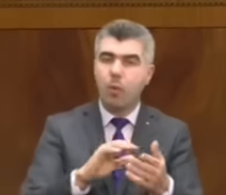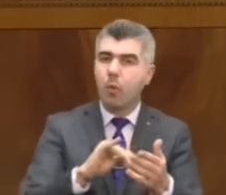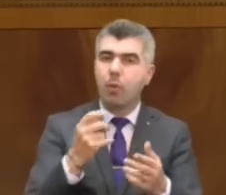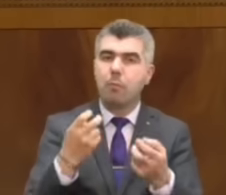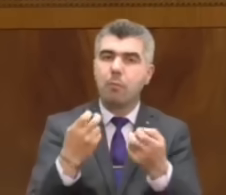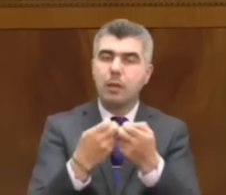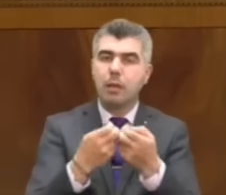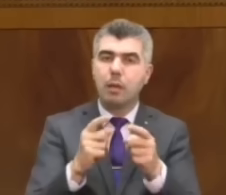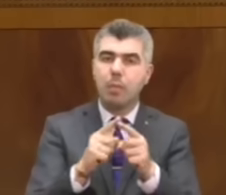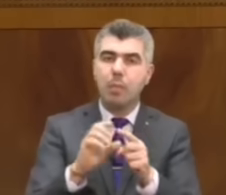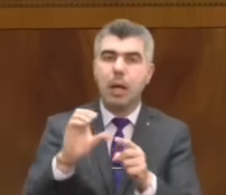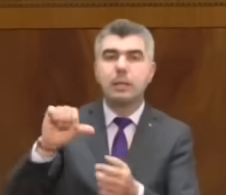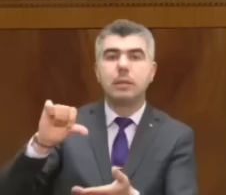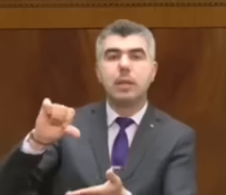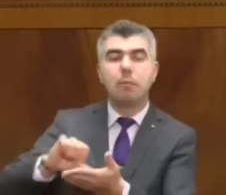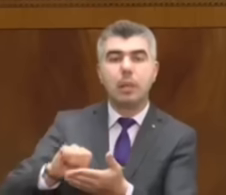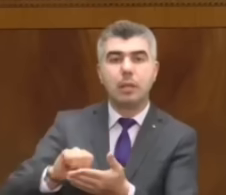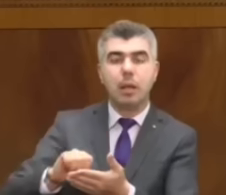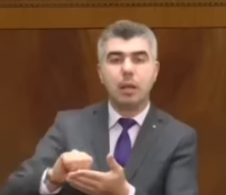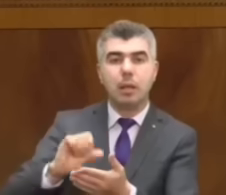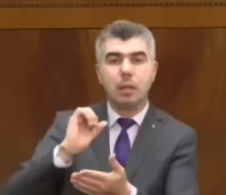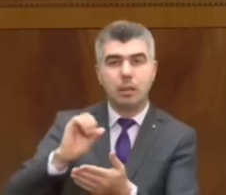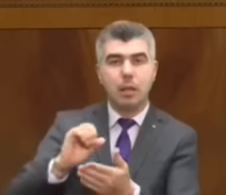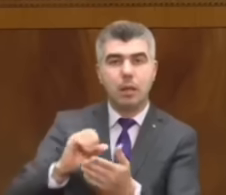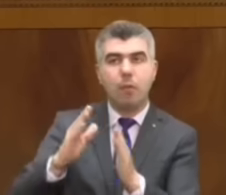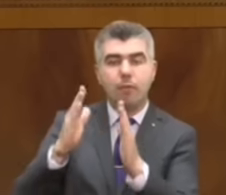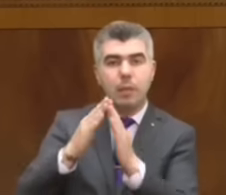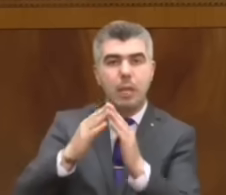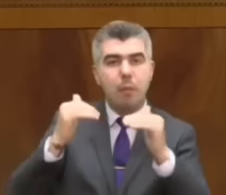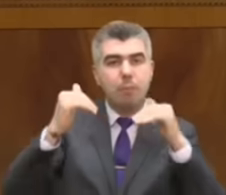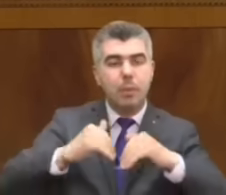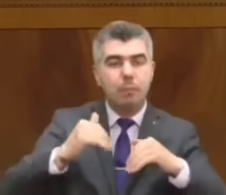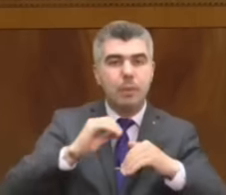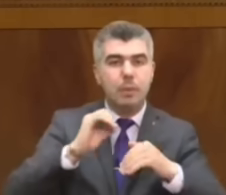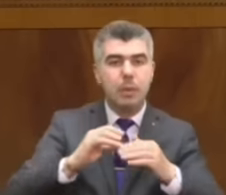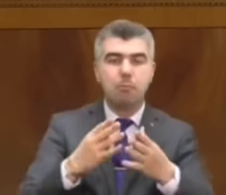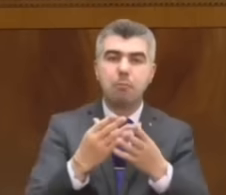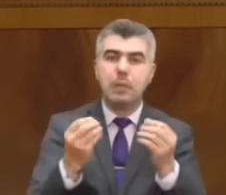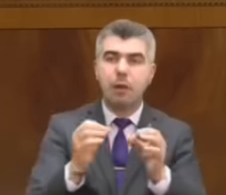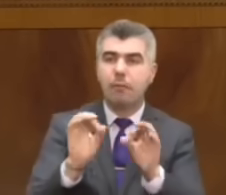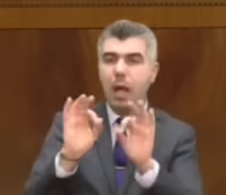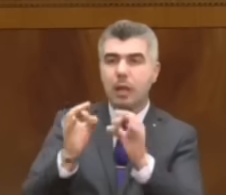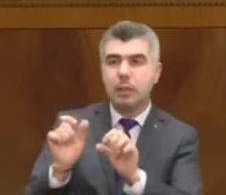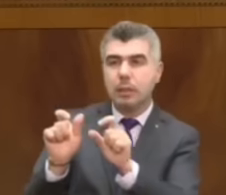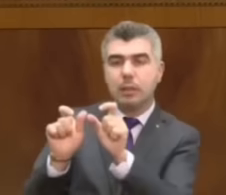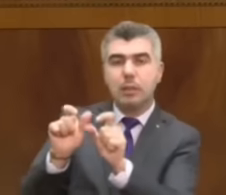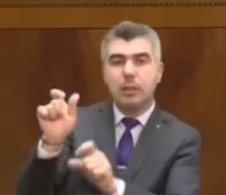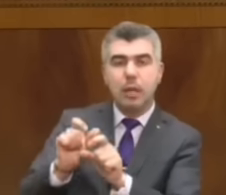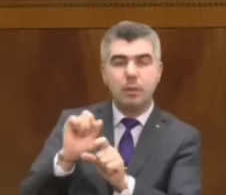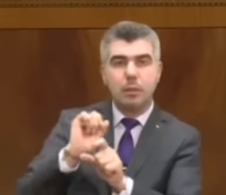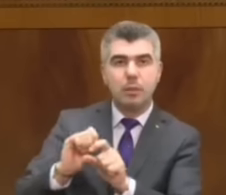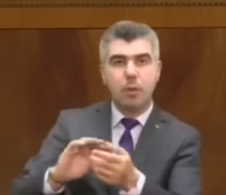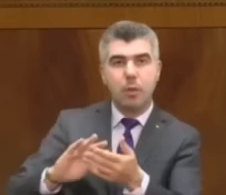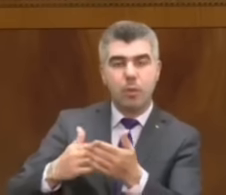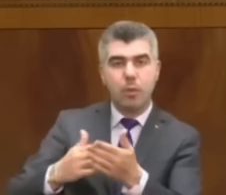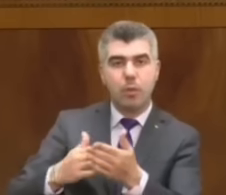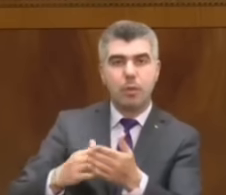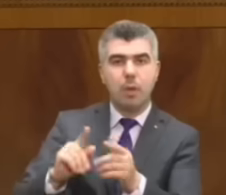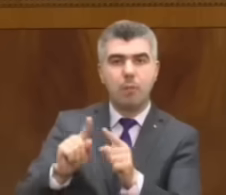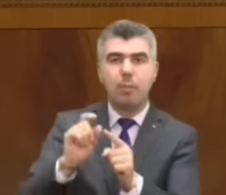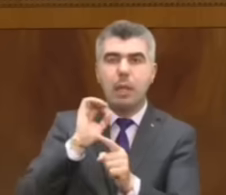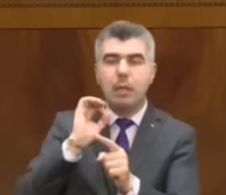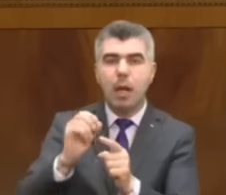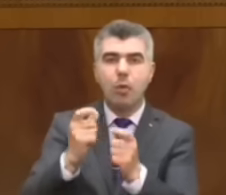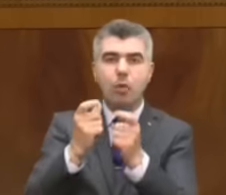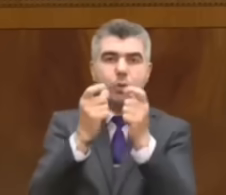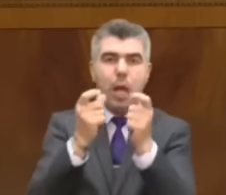قديمة الدار البيضاء، تشريد، تهجير ممنهج لفائدة عدد من الفئات المحظوظة من الملاكين والمقاولين